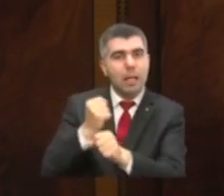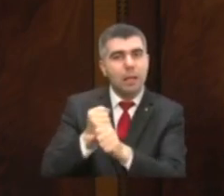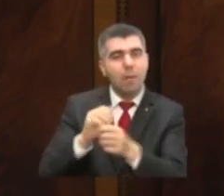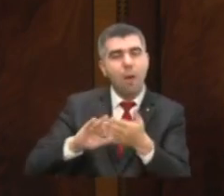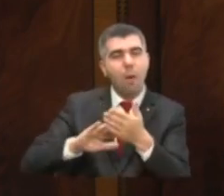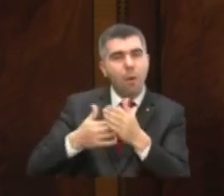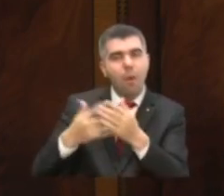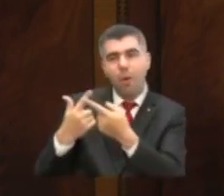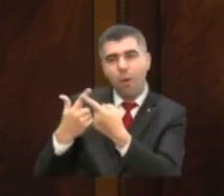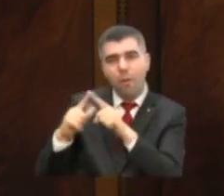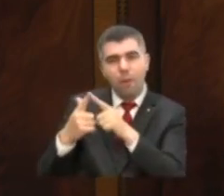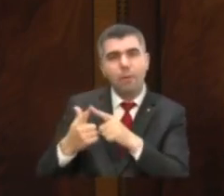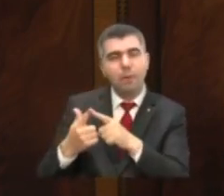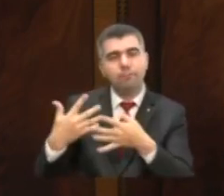أغلبها